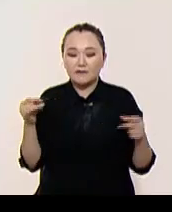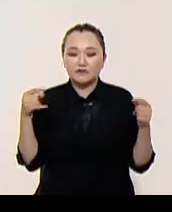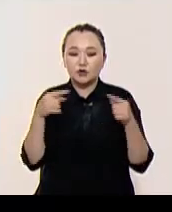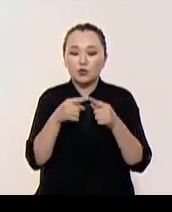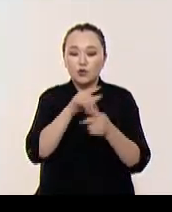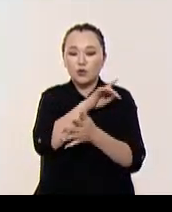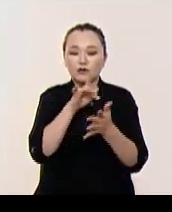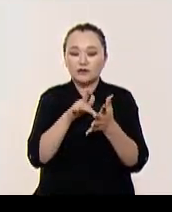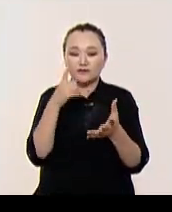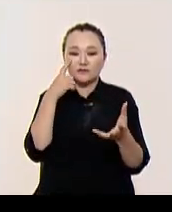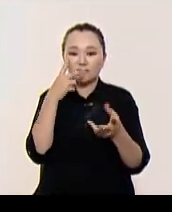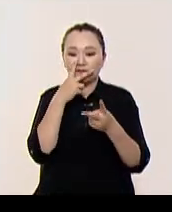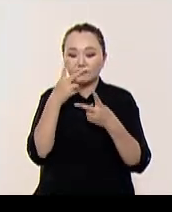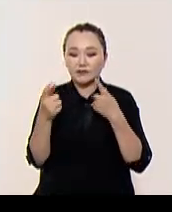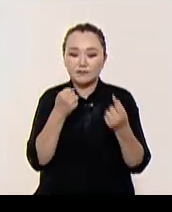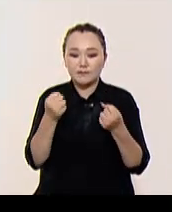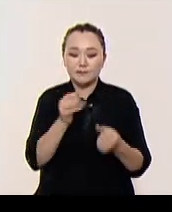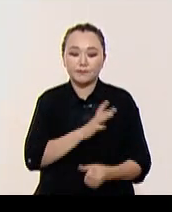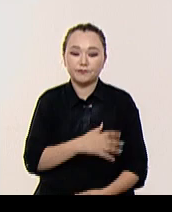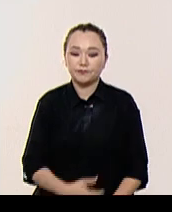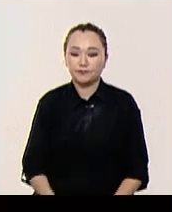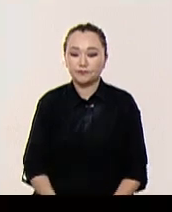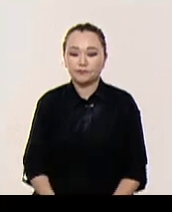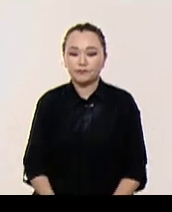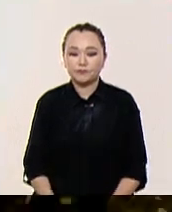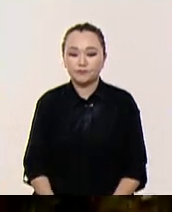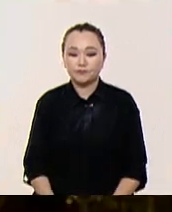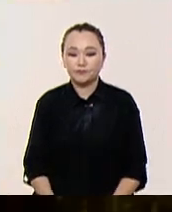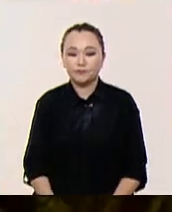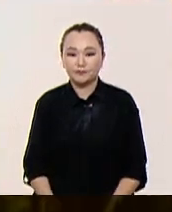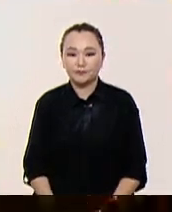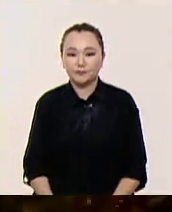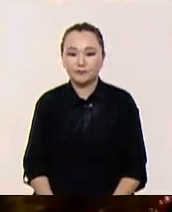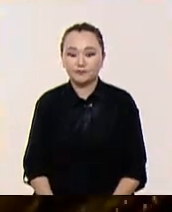мадиной simba его анастасия новикова dovrana bdih информбюро шымкент